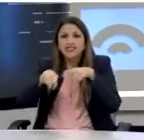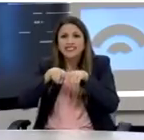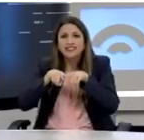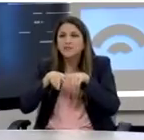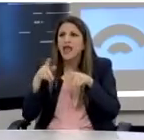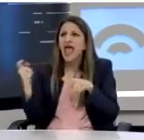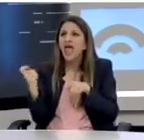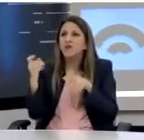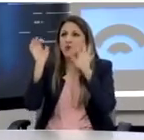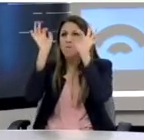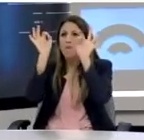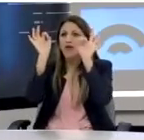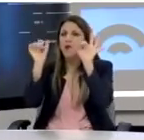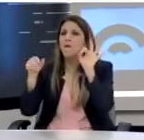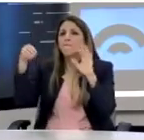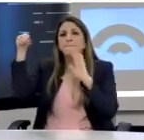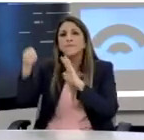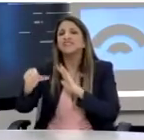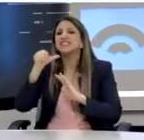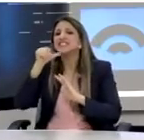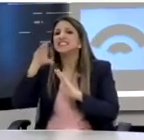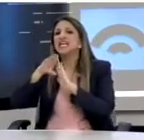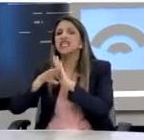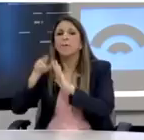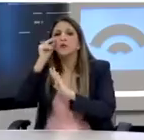έθνος στο Σύνταγμα της γειτονικής μας χώρας?